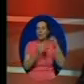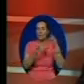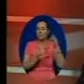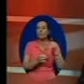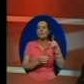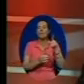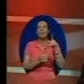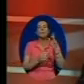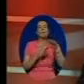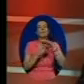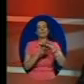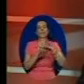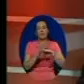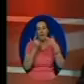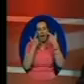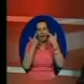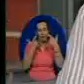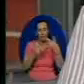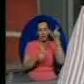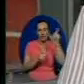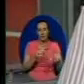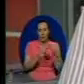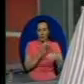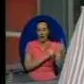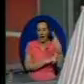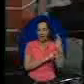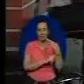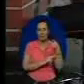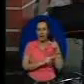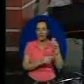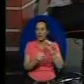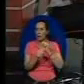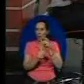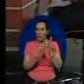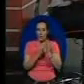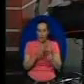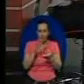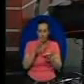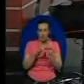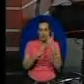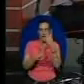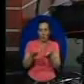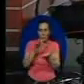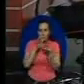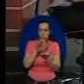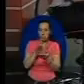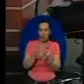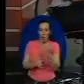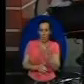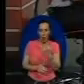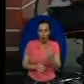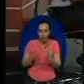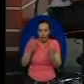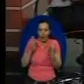ספרו דיני הגנת הצרכן. שלום פרופסור דויץ'. שלום וברכה. קודם כל מוחה על הגודל של הספרים, יש לנו כאן שני כרכים, כל אחד